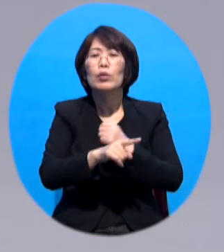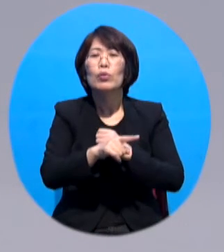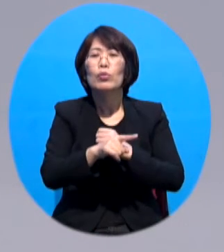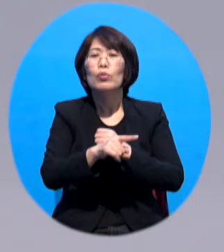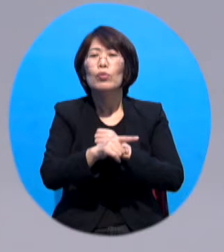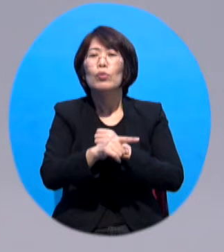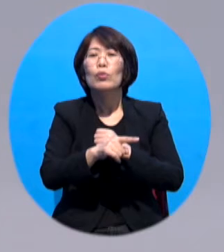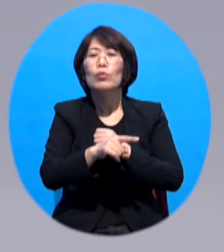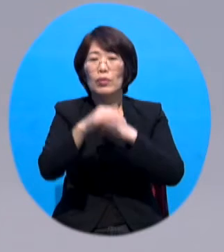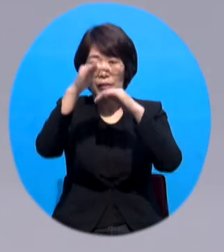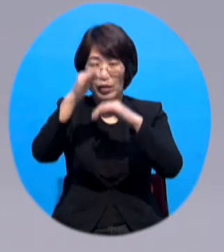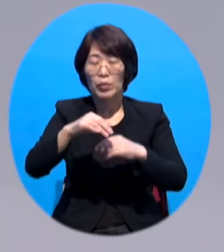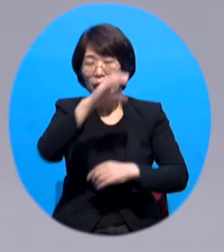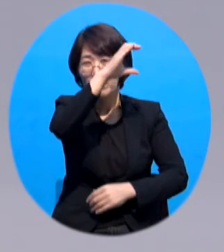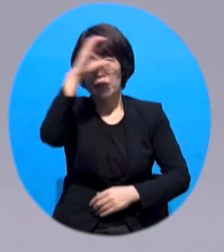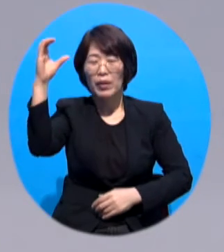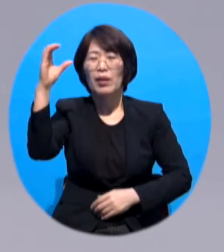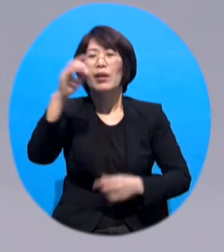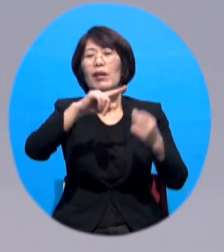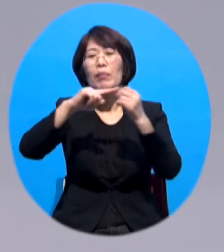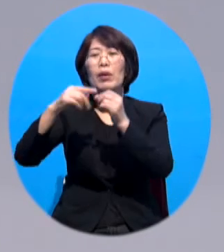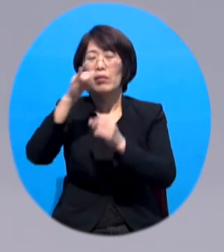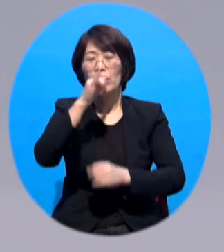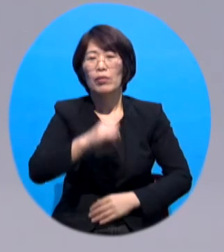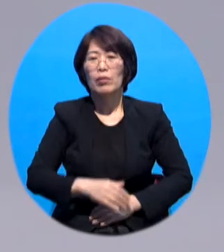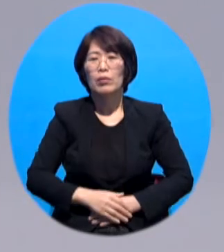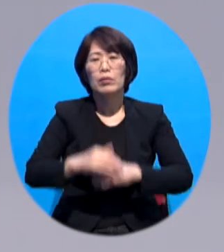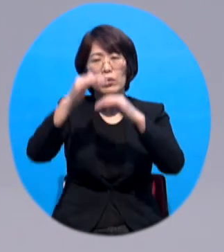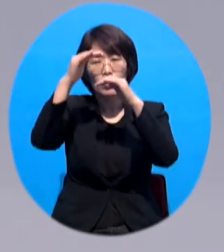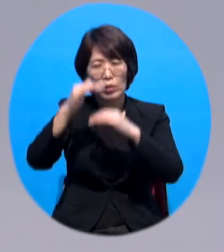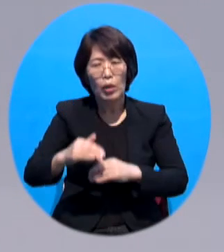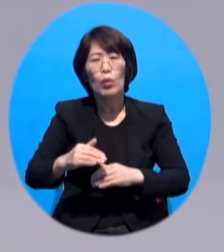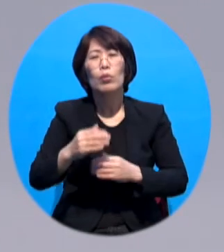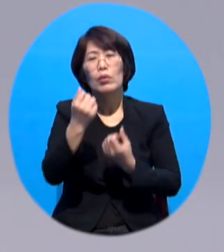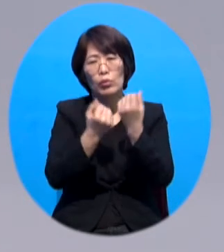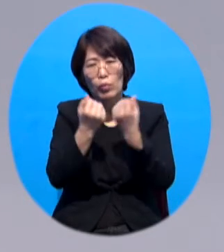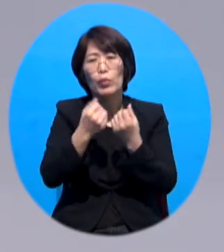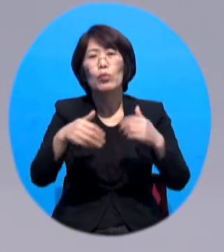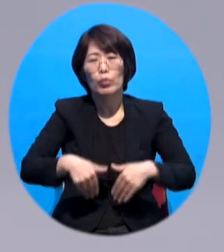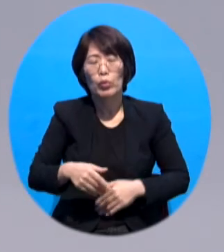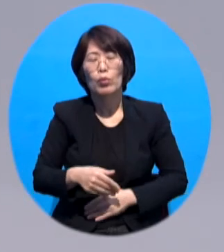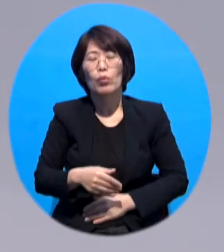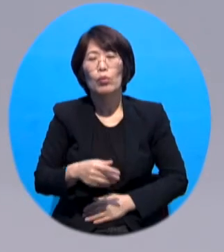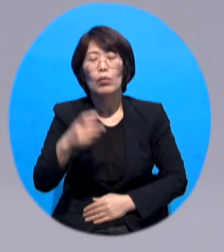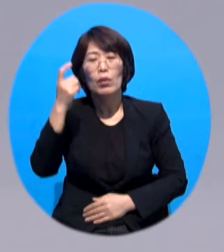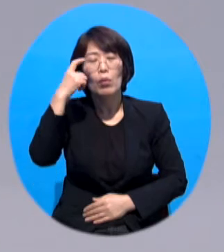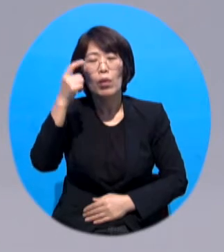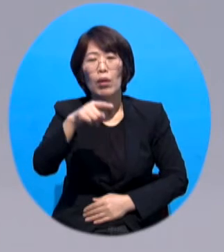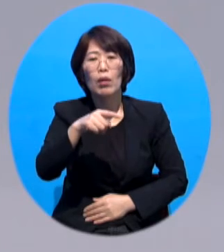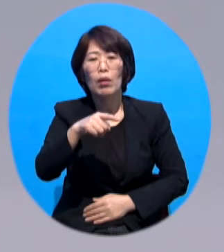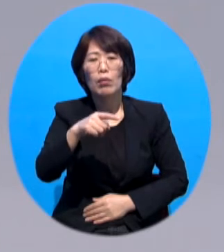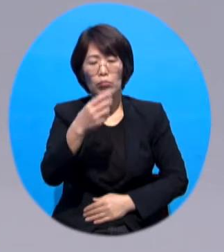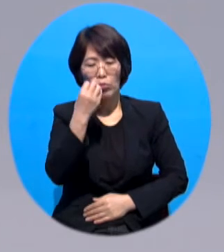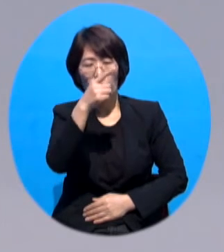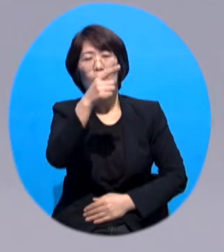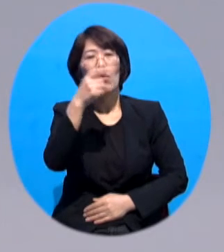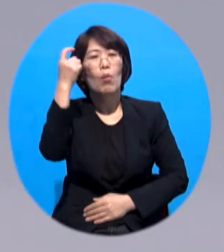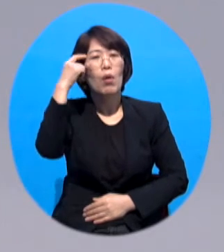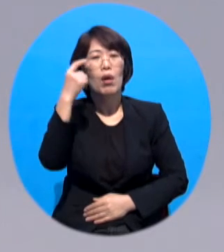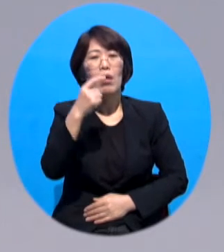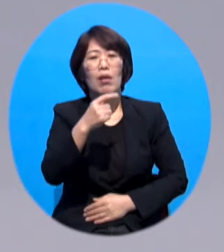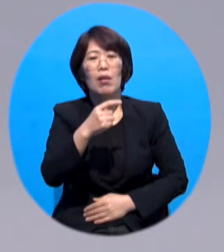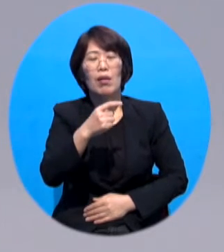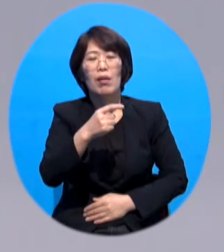걸었는데 그 프 그 내용을 해명 하시고 해야지 그걸 이상하게 오도하고